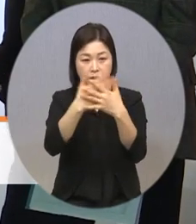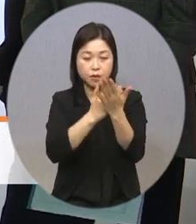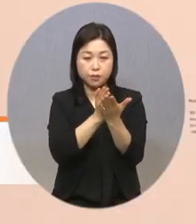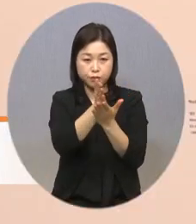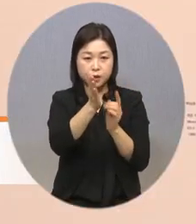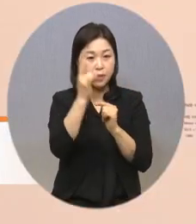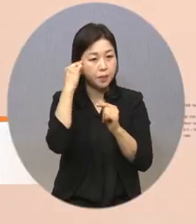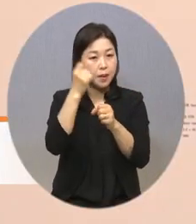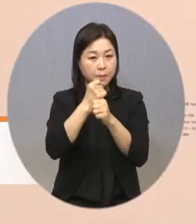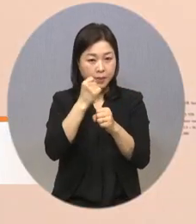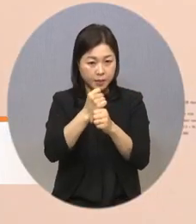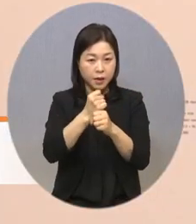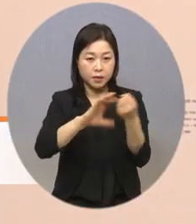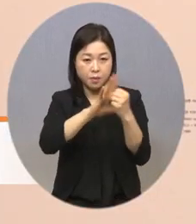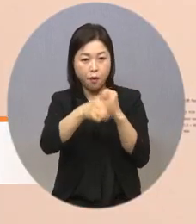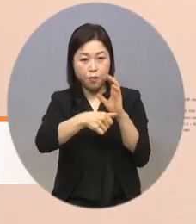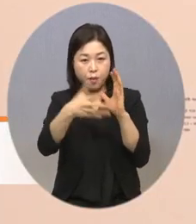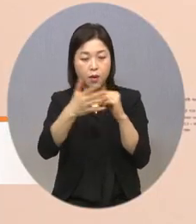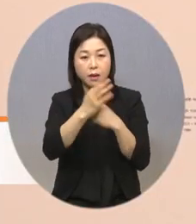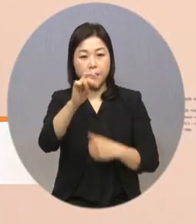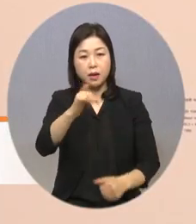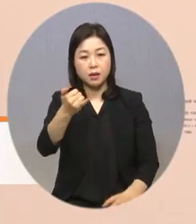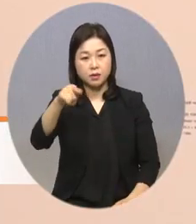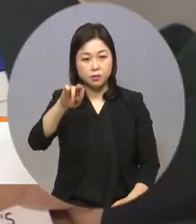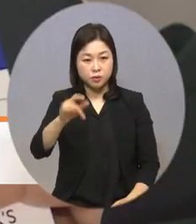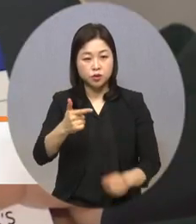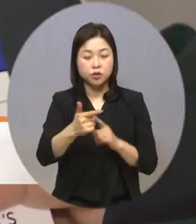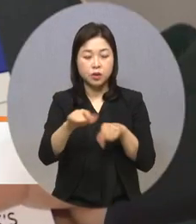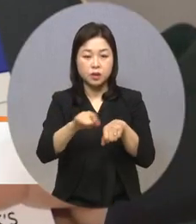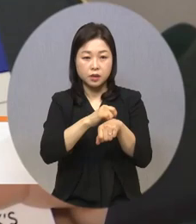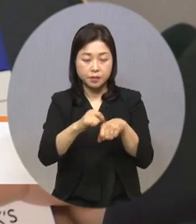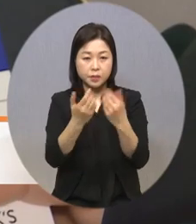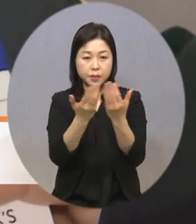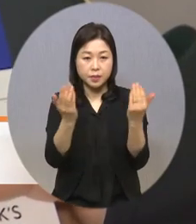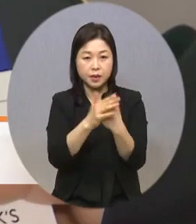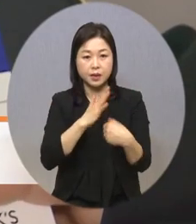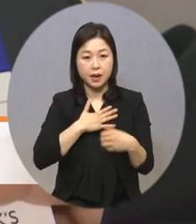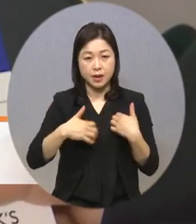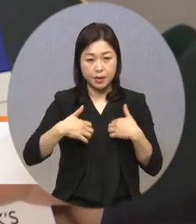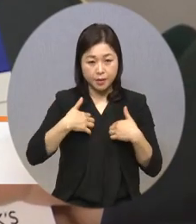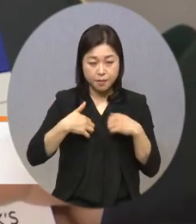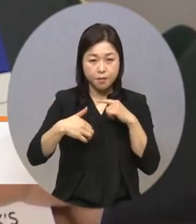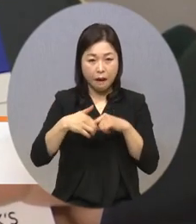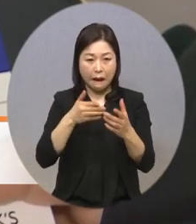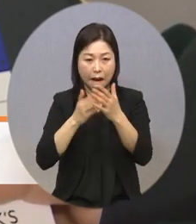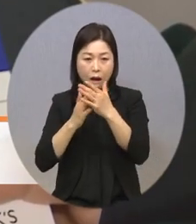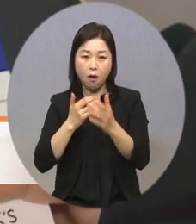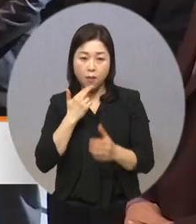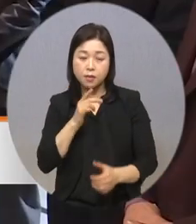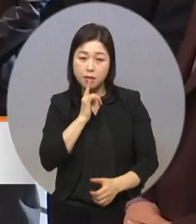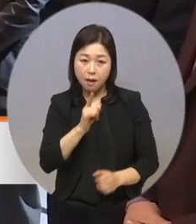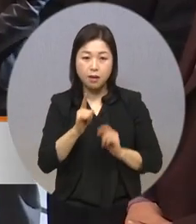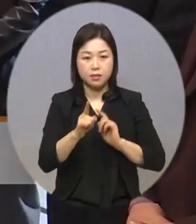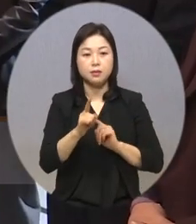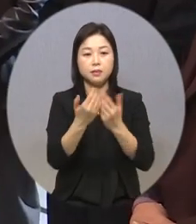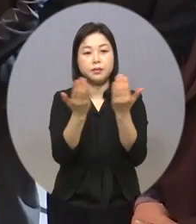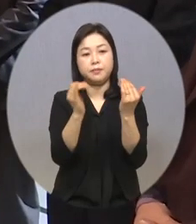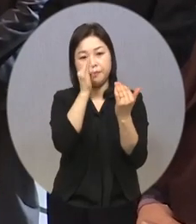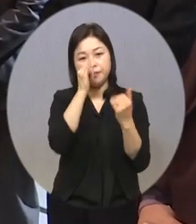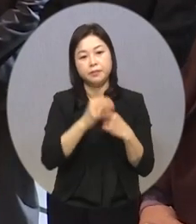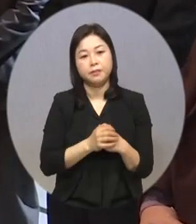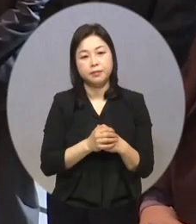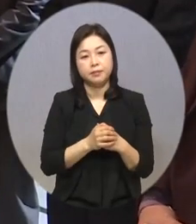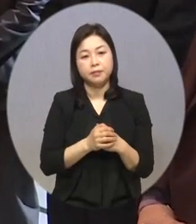개척한 세계적 거장 백남준 작가의 특별전시회 나의 환희는 거칠 것이 없어라를 개최합니다. 이번